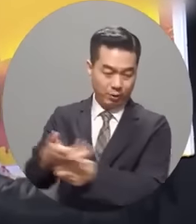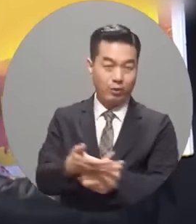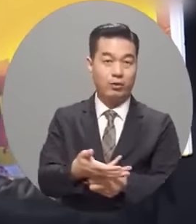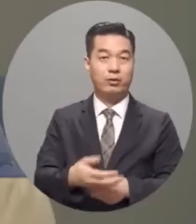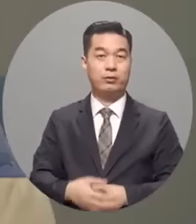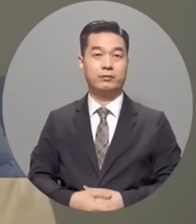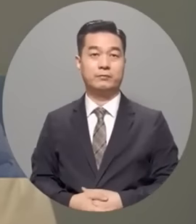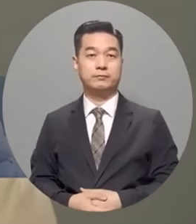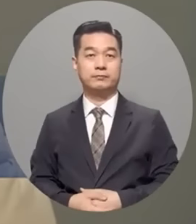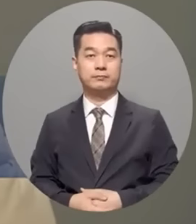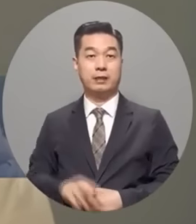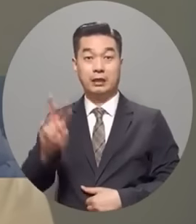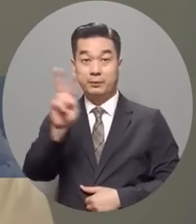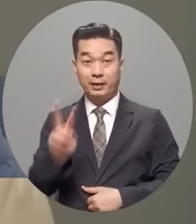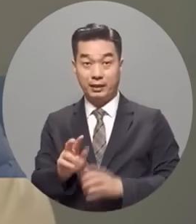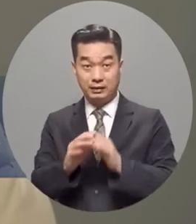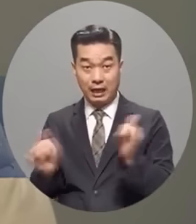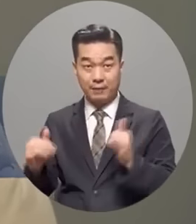입장이